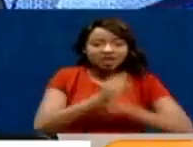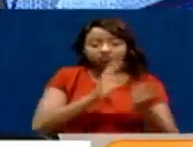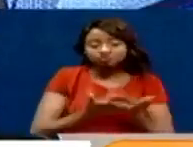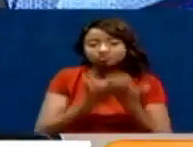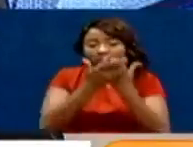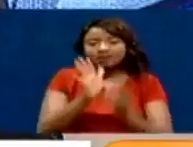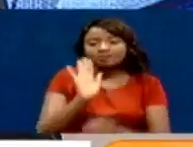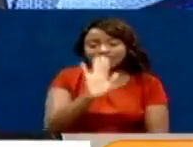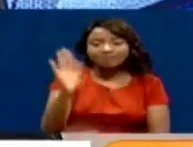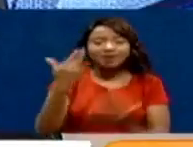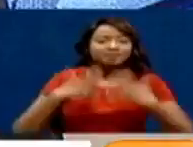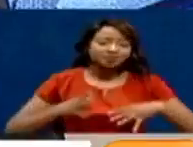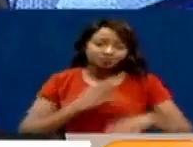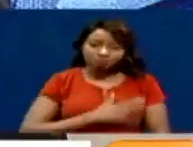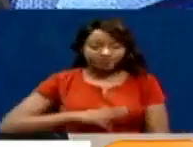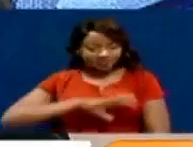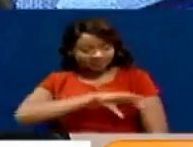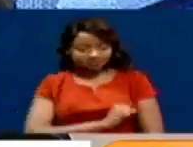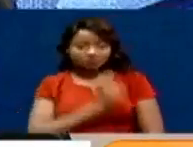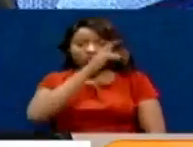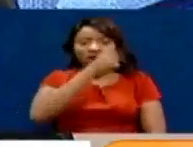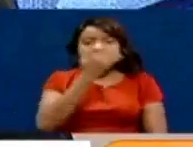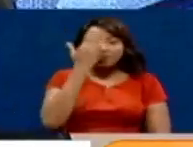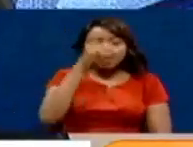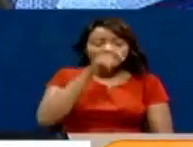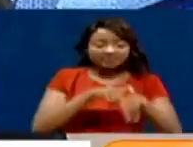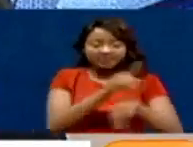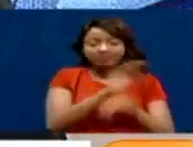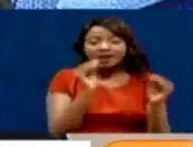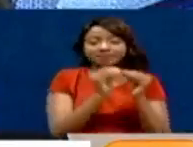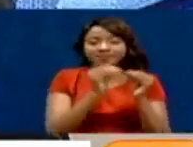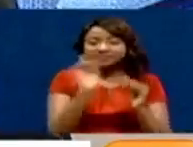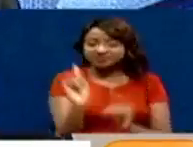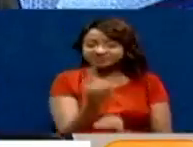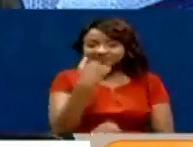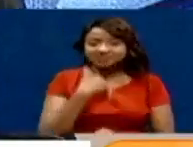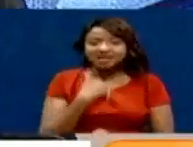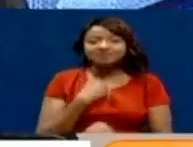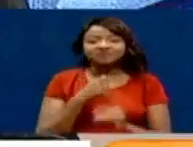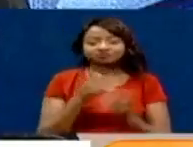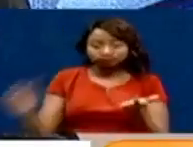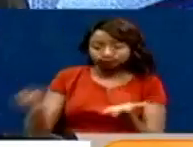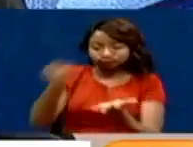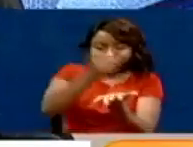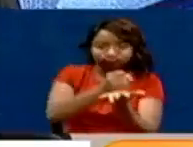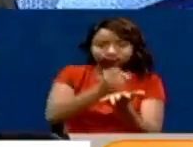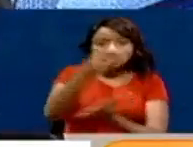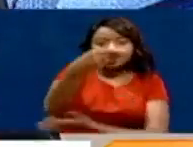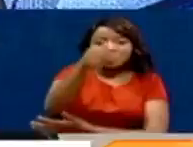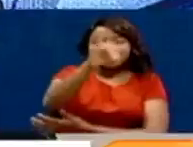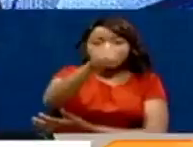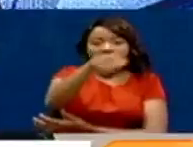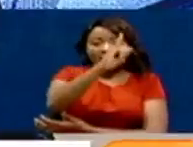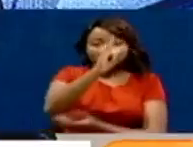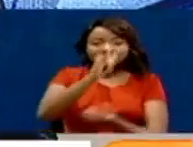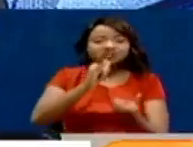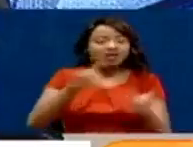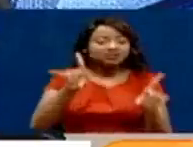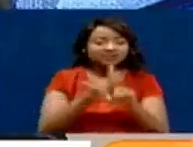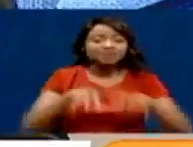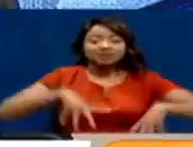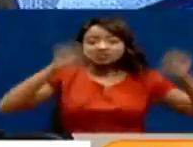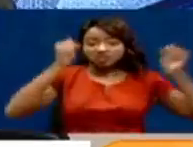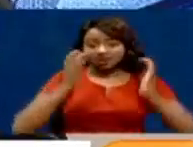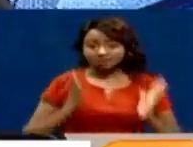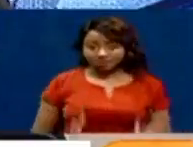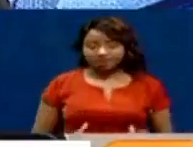na subra. Katika mkutano wake wa kwanza, kamati hiyo ilimrejesha mamlakani Yusuf Haji kuwa mwenyekiti. Hata hivyo, mchakato huu wa BBI